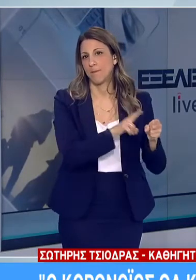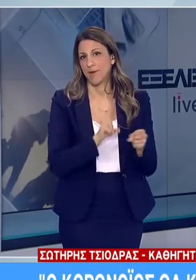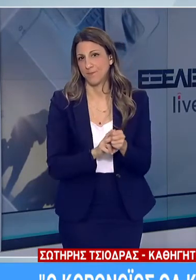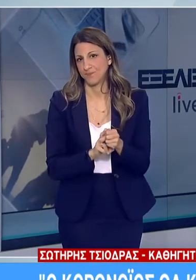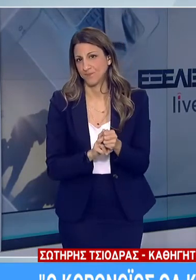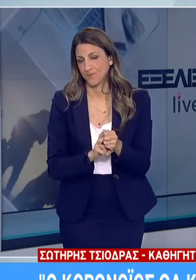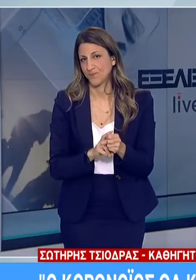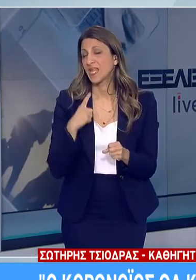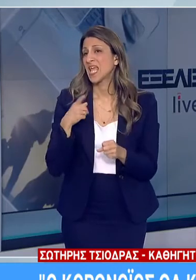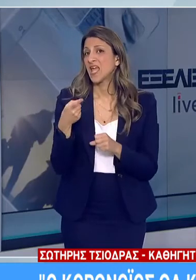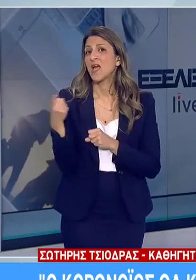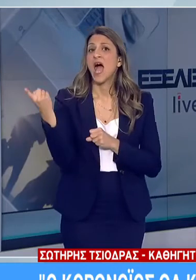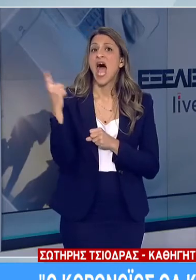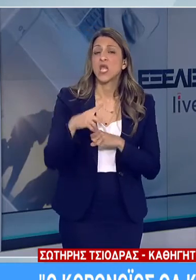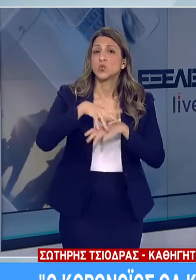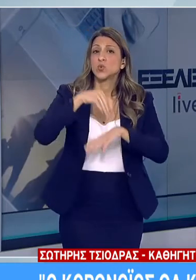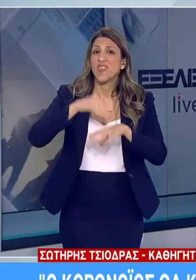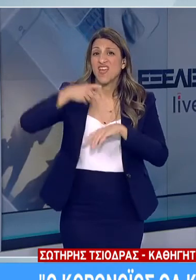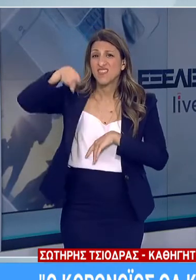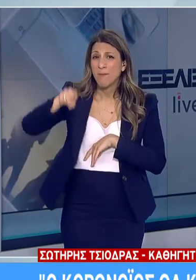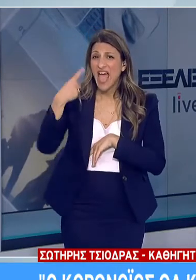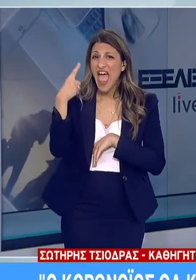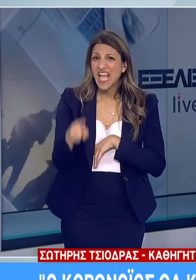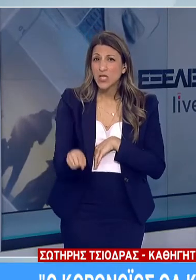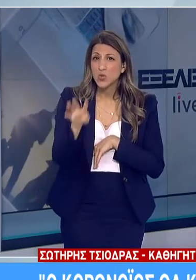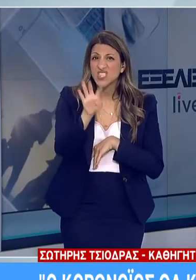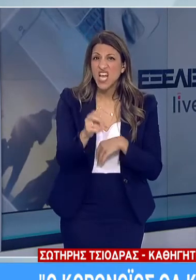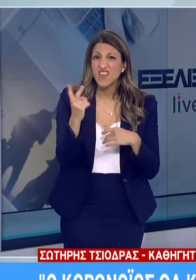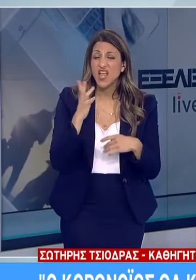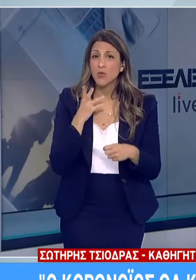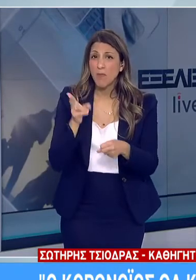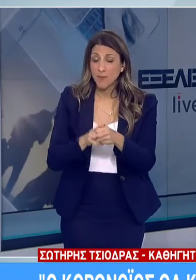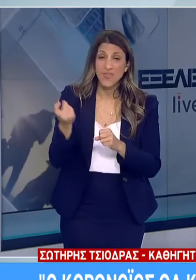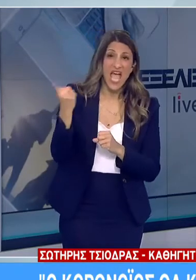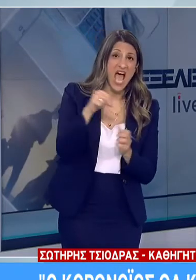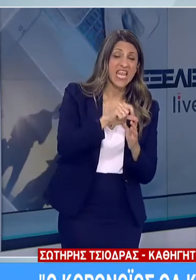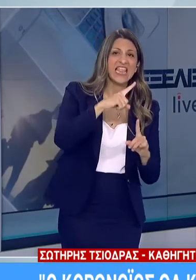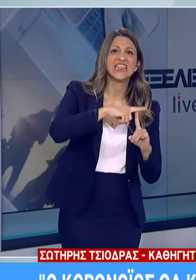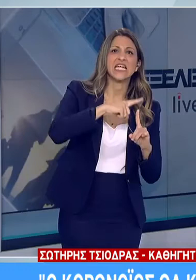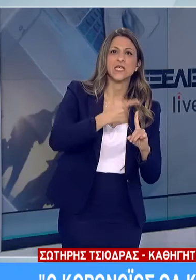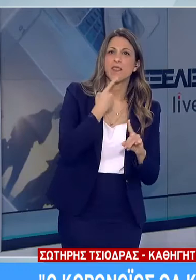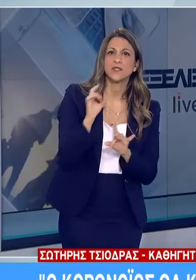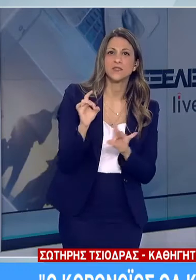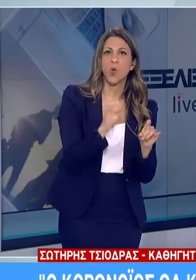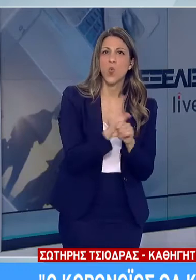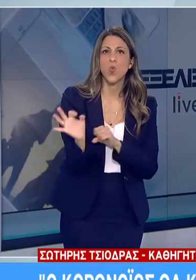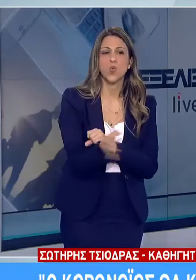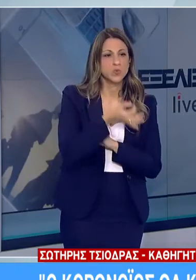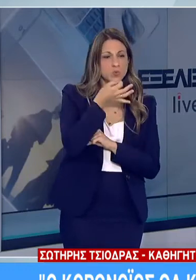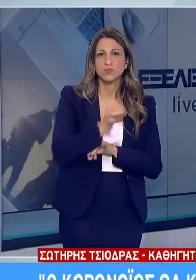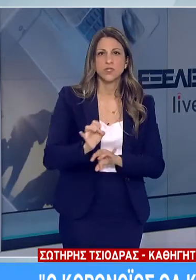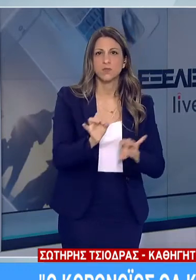147 νεκρούς σε μια ημέρα, όπως οι φίλοι Σουηδοί εχθές? Η Τανζανία δεν κάνει πια αναφορές για τον ιό και